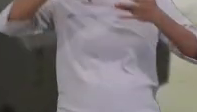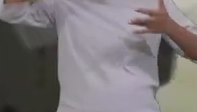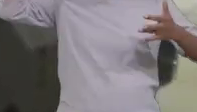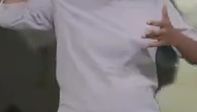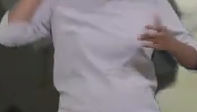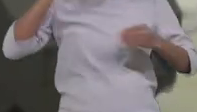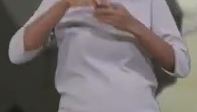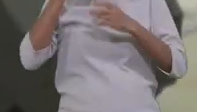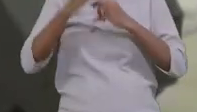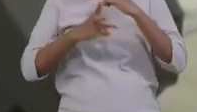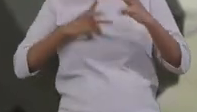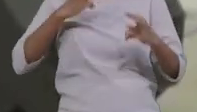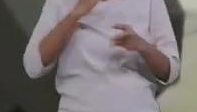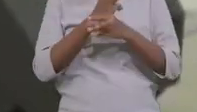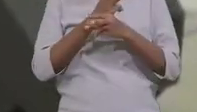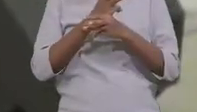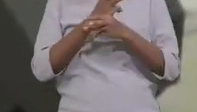Les lions rugissants du monde,